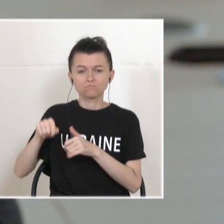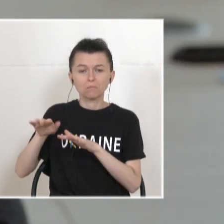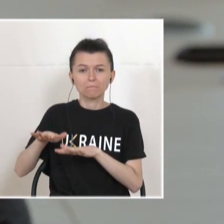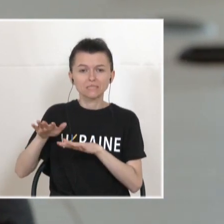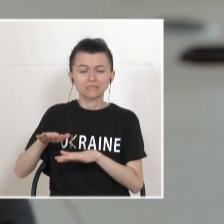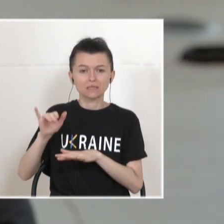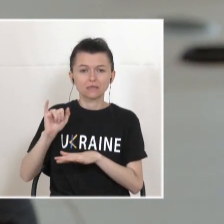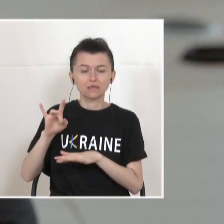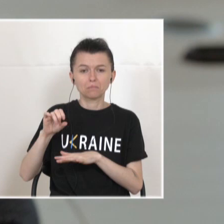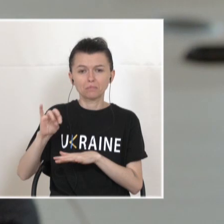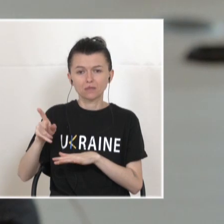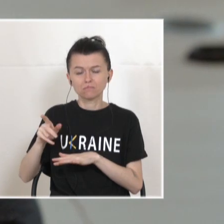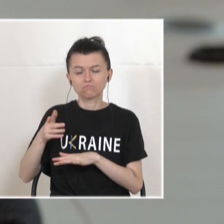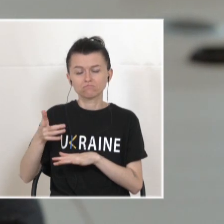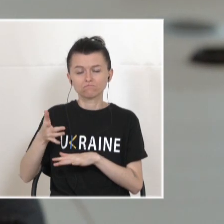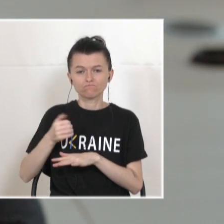він